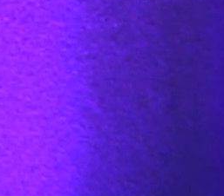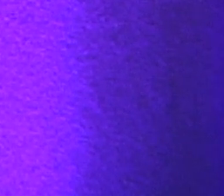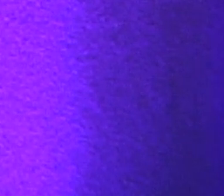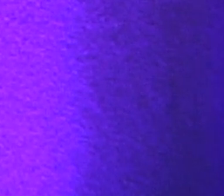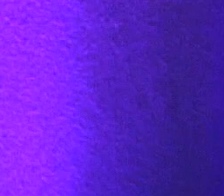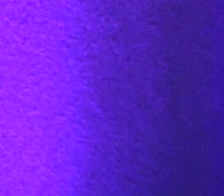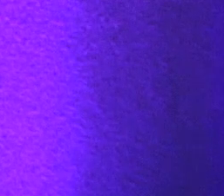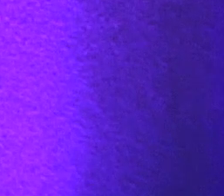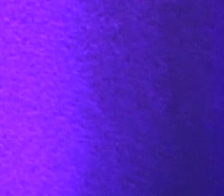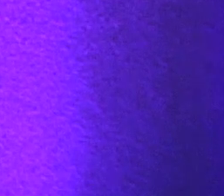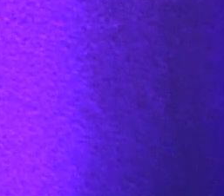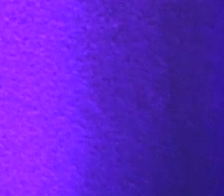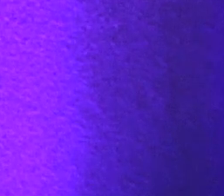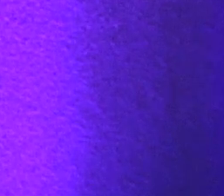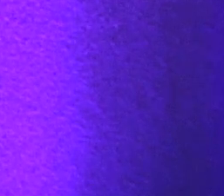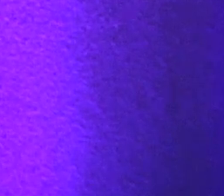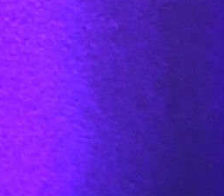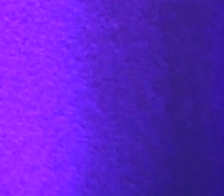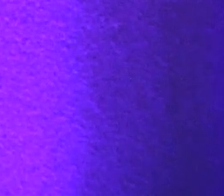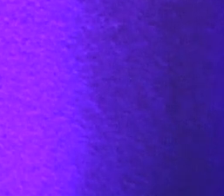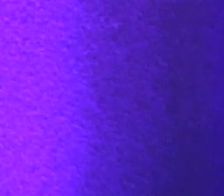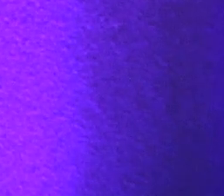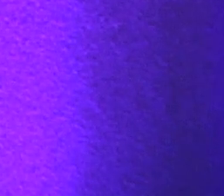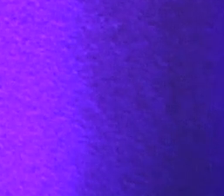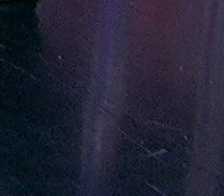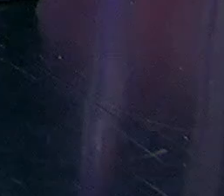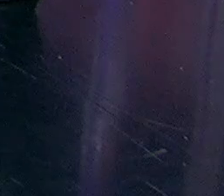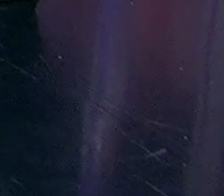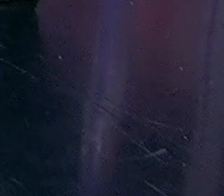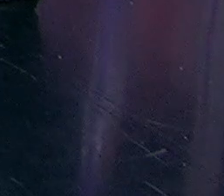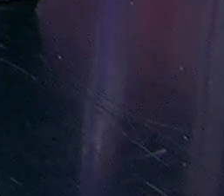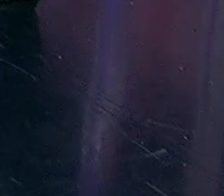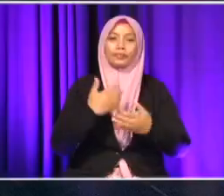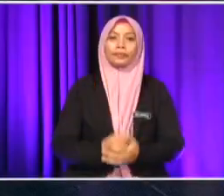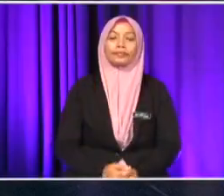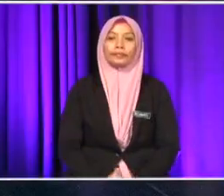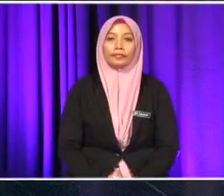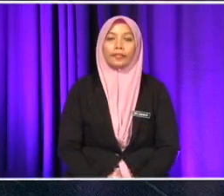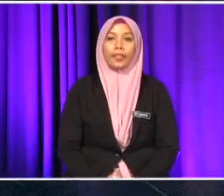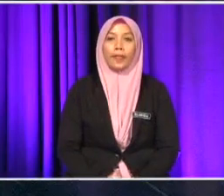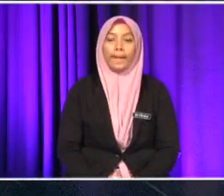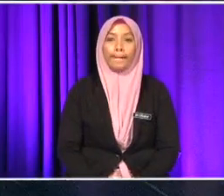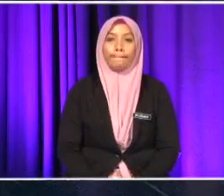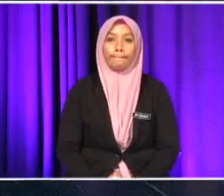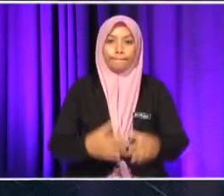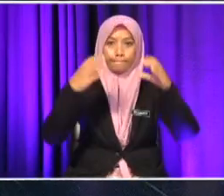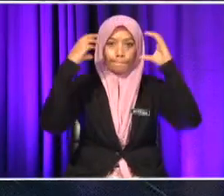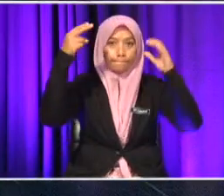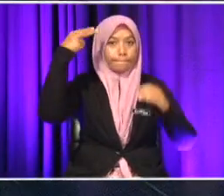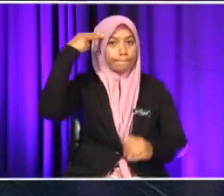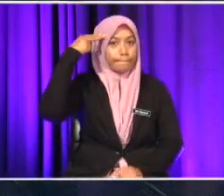ini deh selaku juru bahasa isyarat baik cekovis